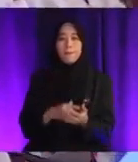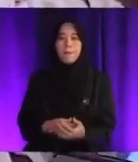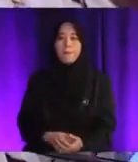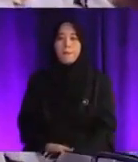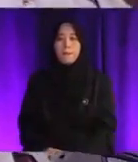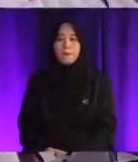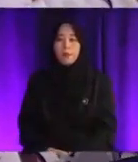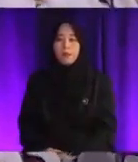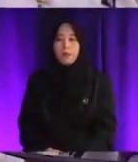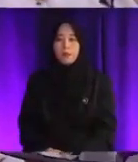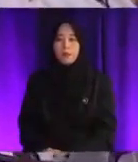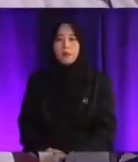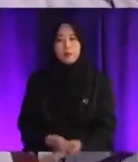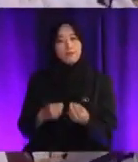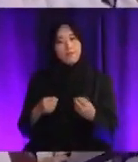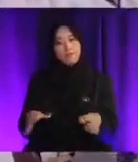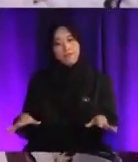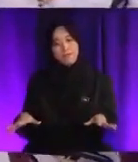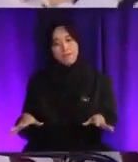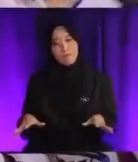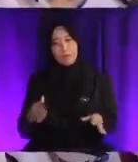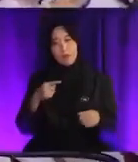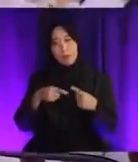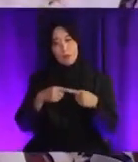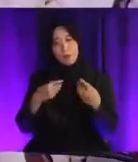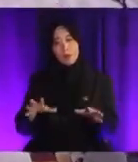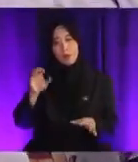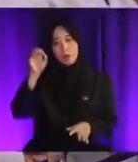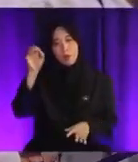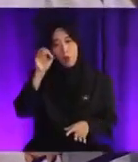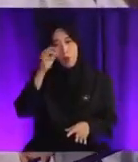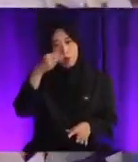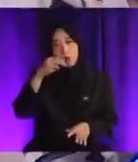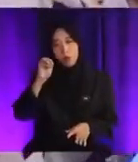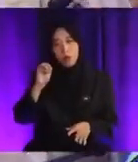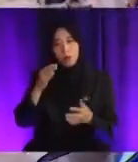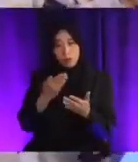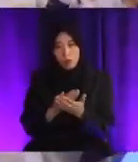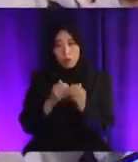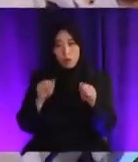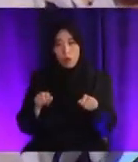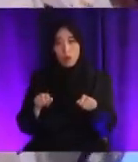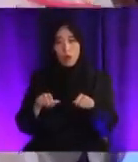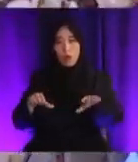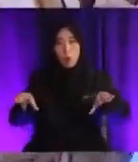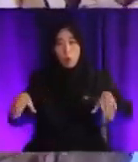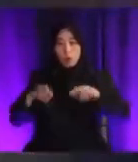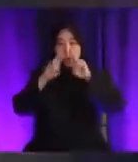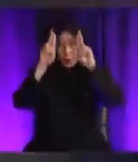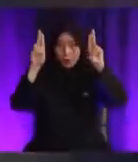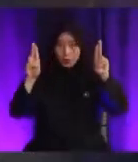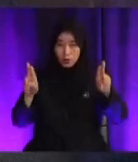Okey, dah. Baik. Okey. So bila dah 0 ohm barulah kita boleh lakukan pengujian. Pengujian. Okey.